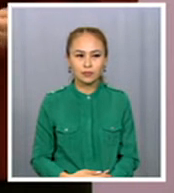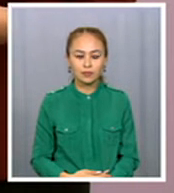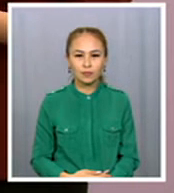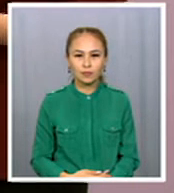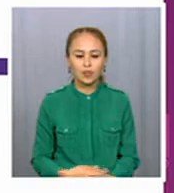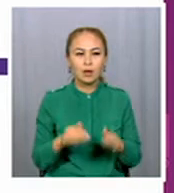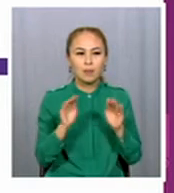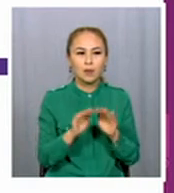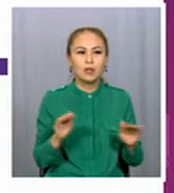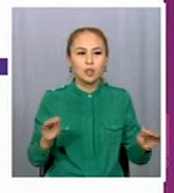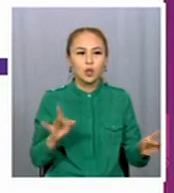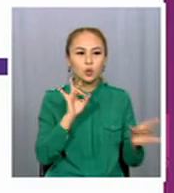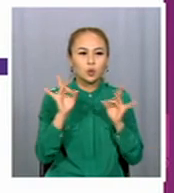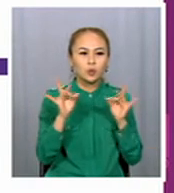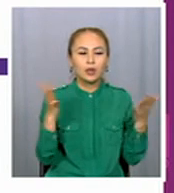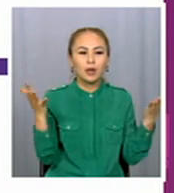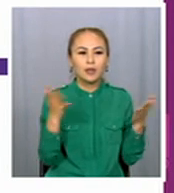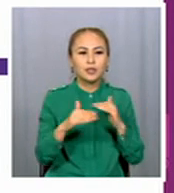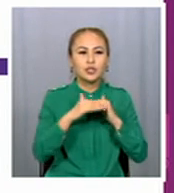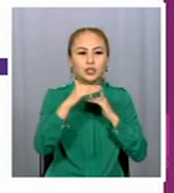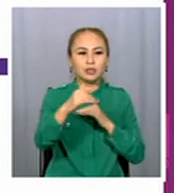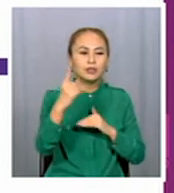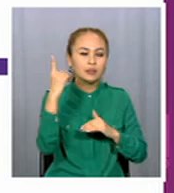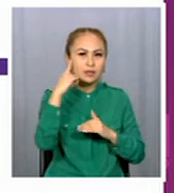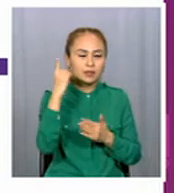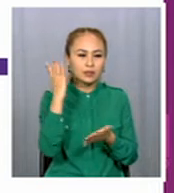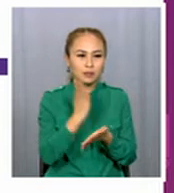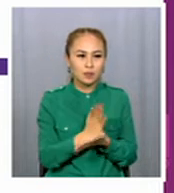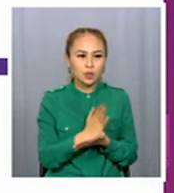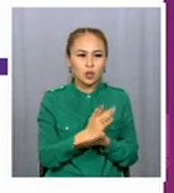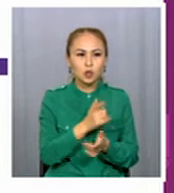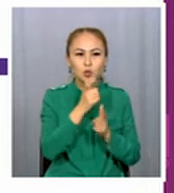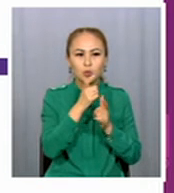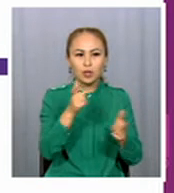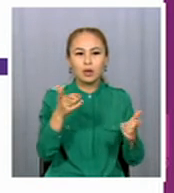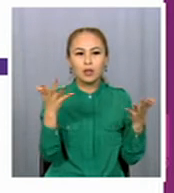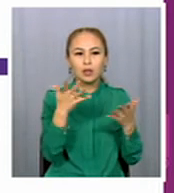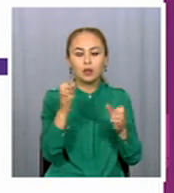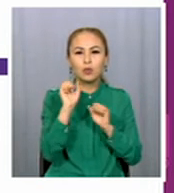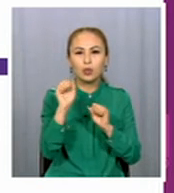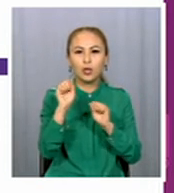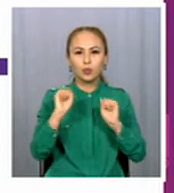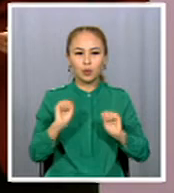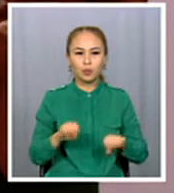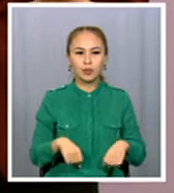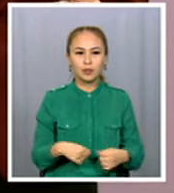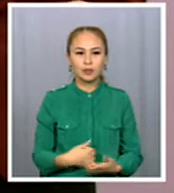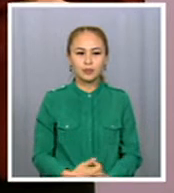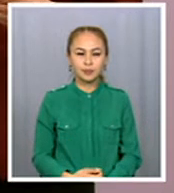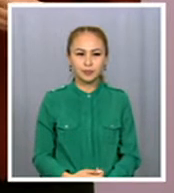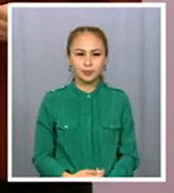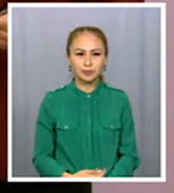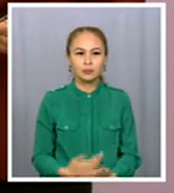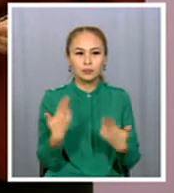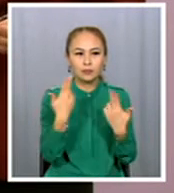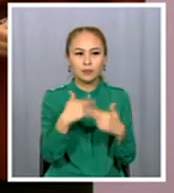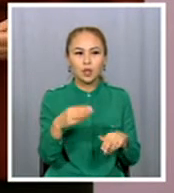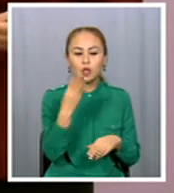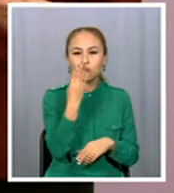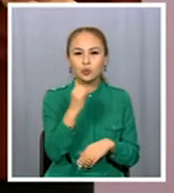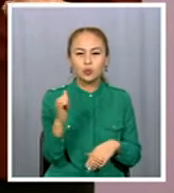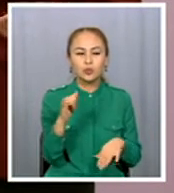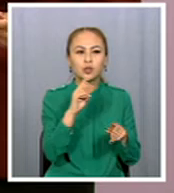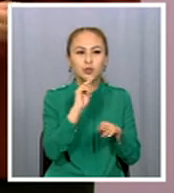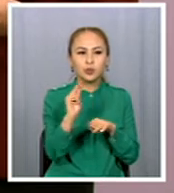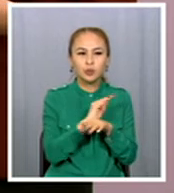Балалар, шуды қандай жерлерден естейміз? Шудан қалай қорғануға болады? Я, шуды